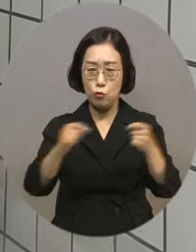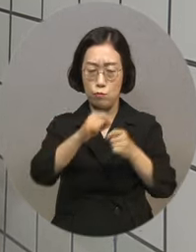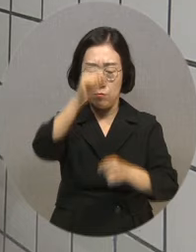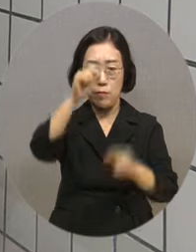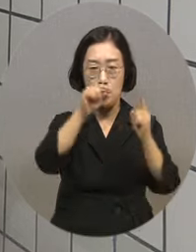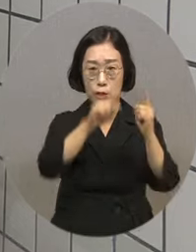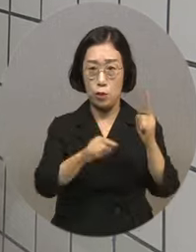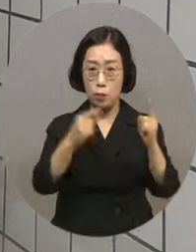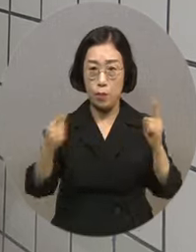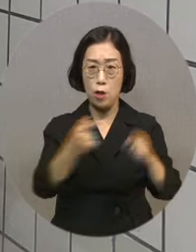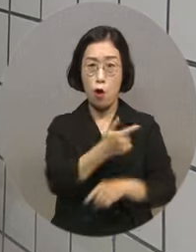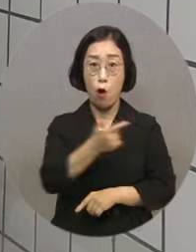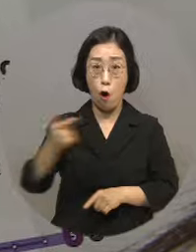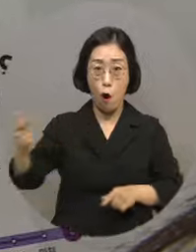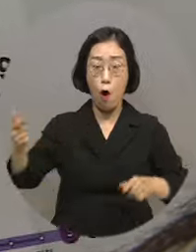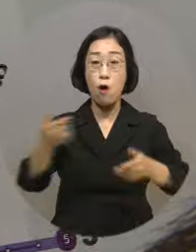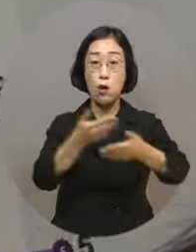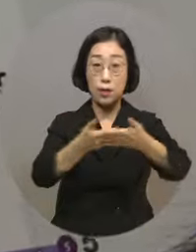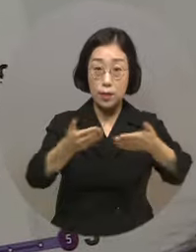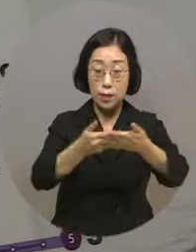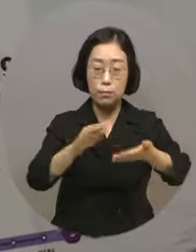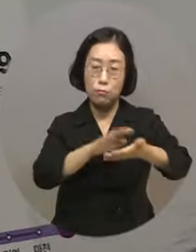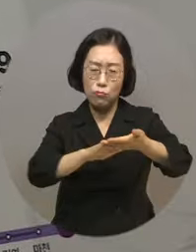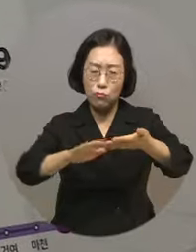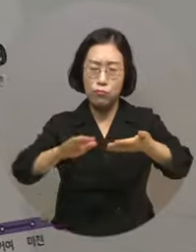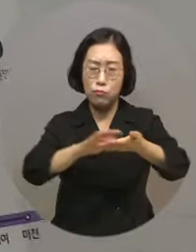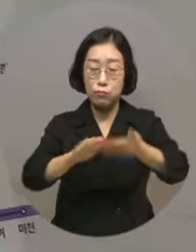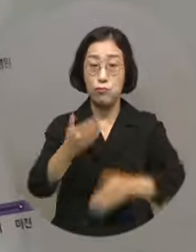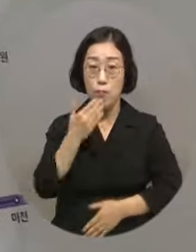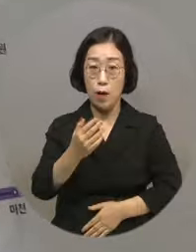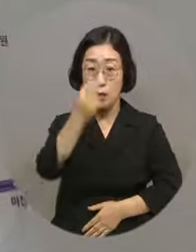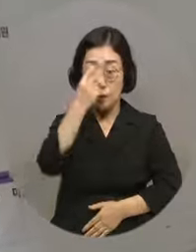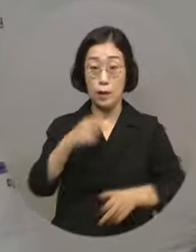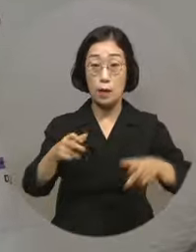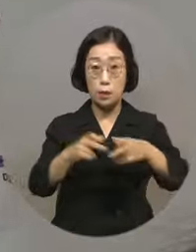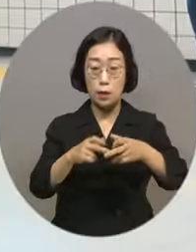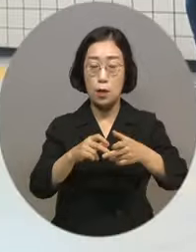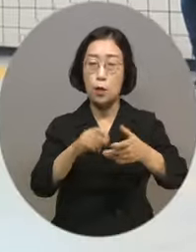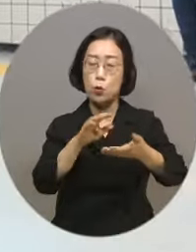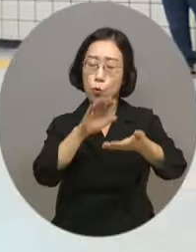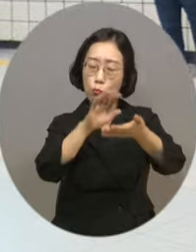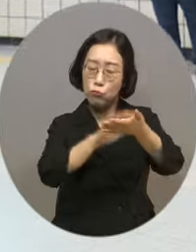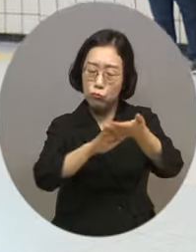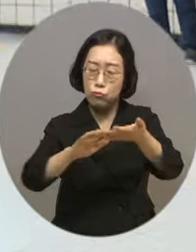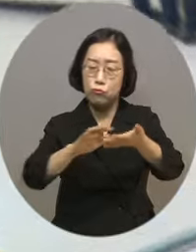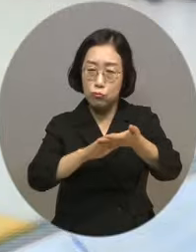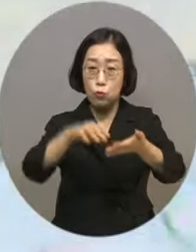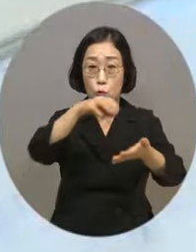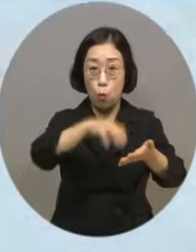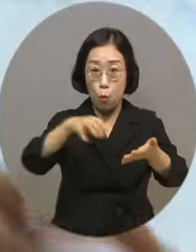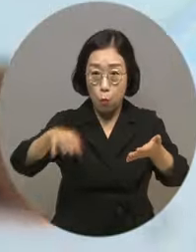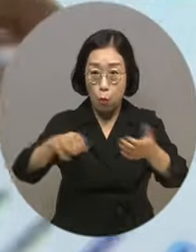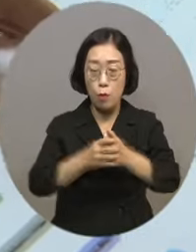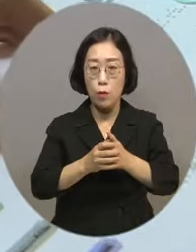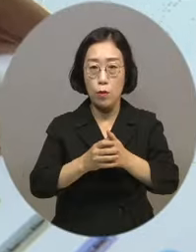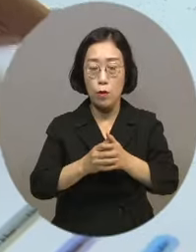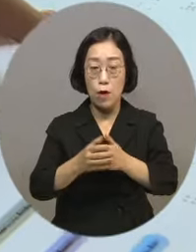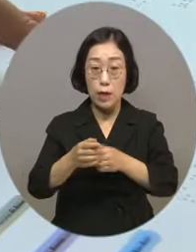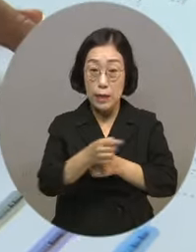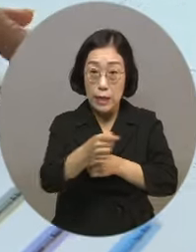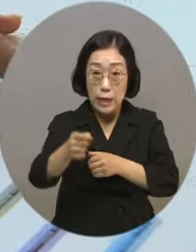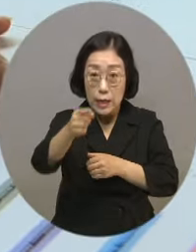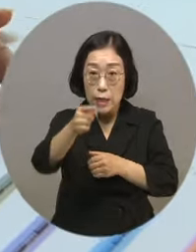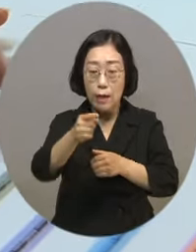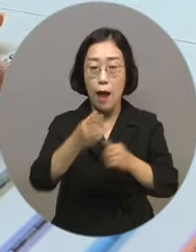노선도로 각 노선을 입체적으로 표현해 시각장애인들이 손으로 만져보며 지하철의 노선 정보를 쉽게